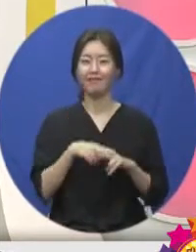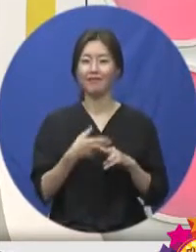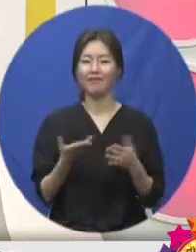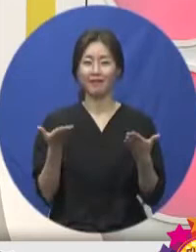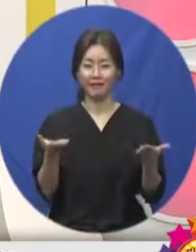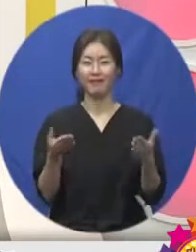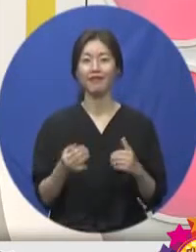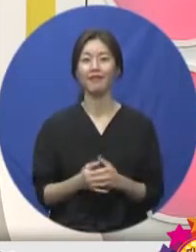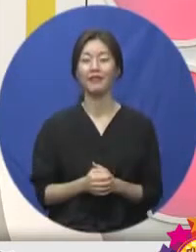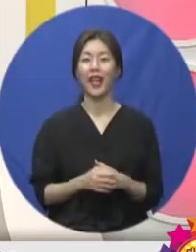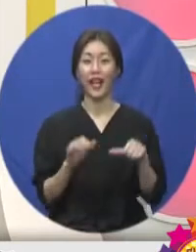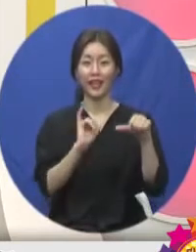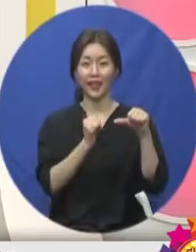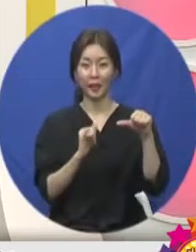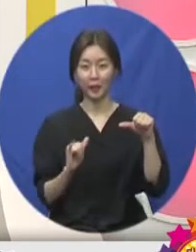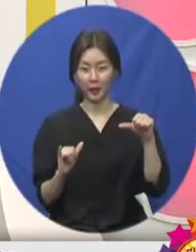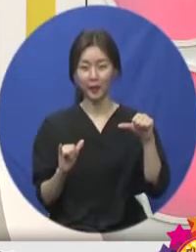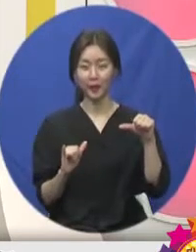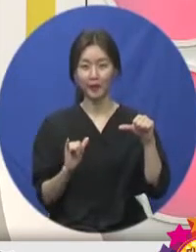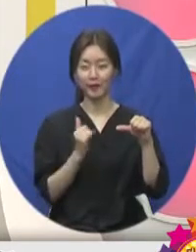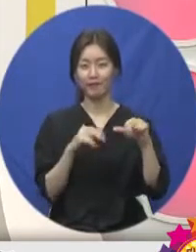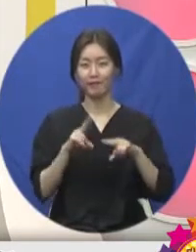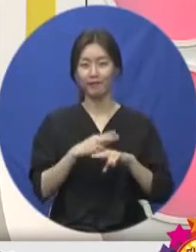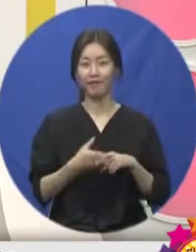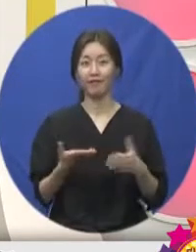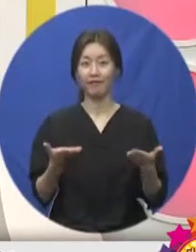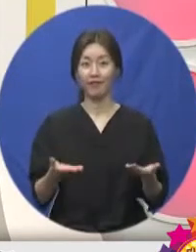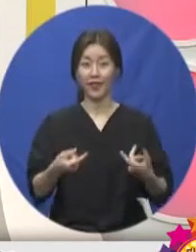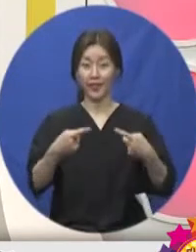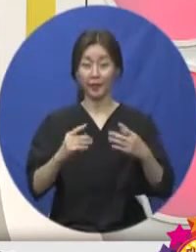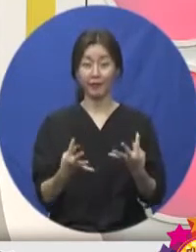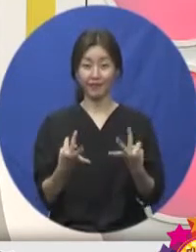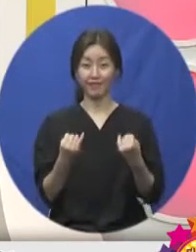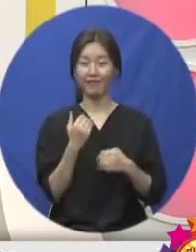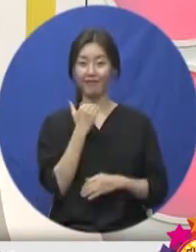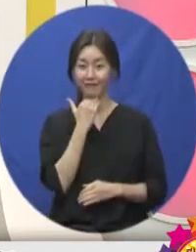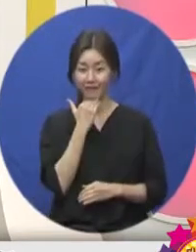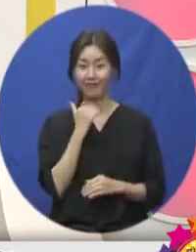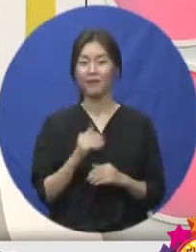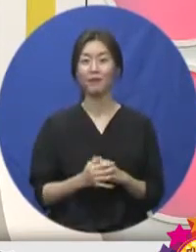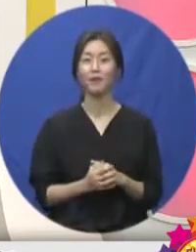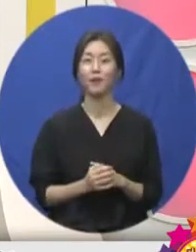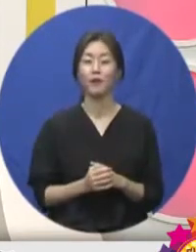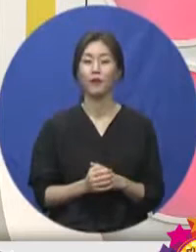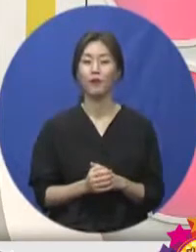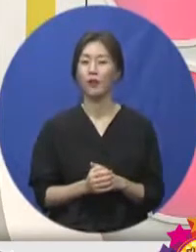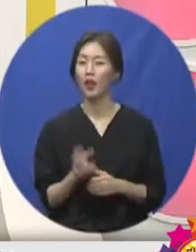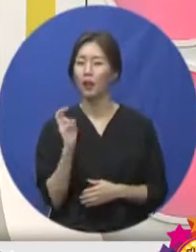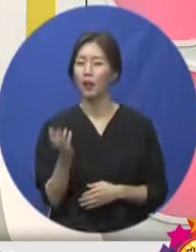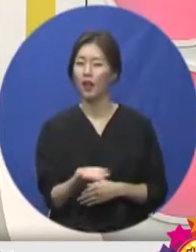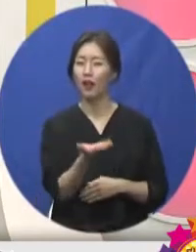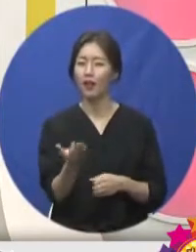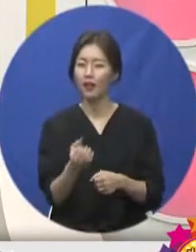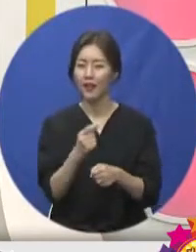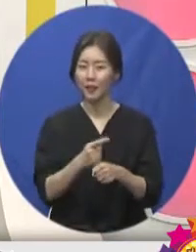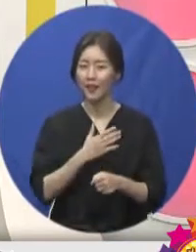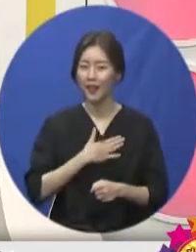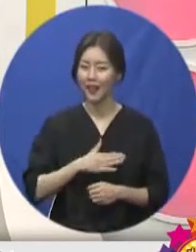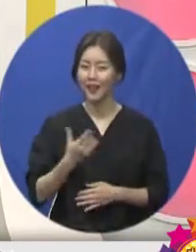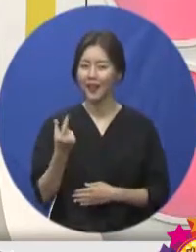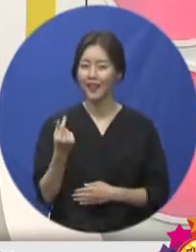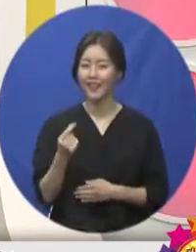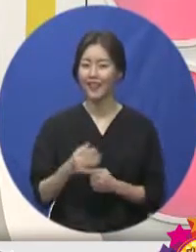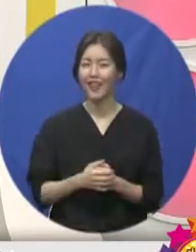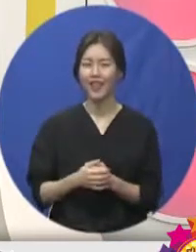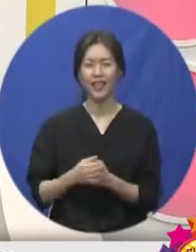드립니다. 예, 다섯 분께 드리네요. 그렇습니다. 예, 많은 참여 기다리겠습니다. 예. 아마 아시겠죠?